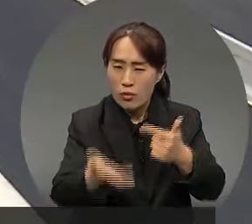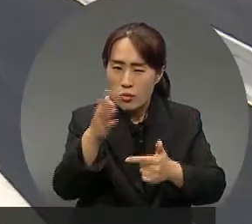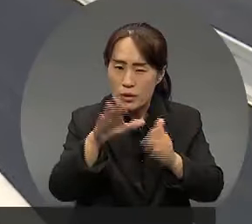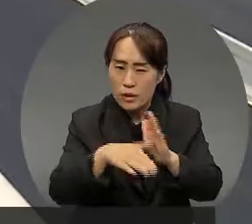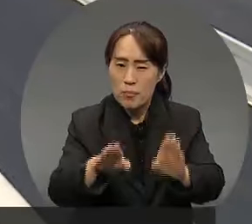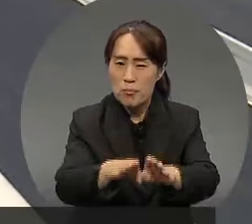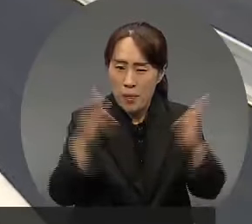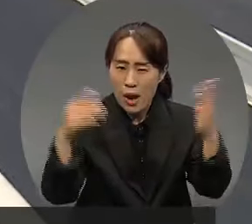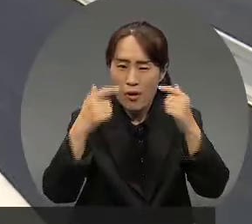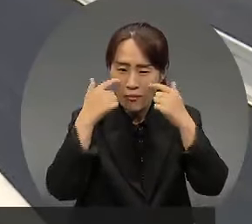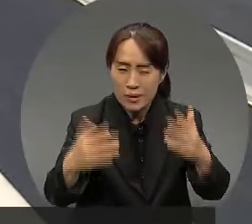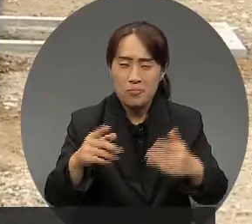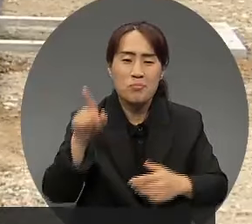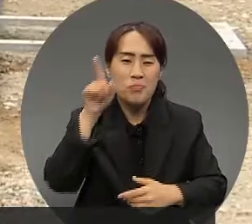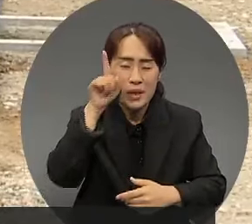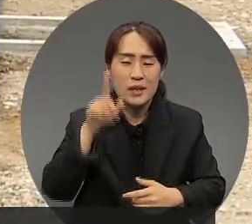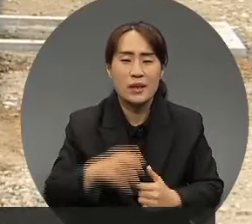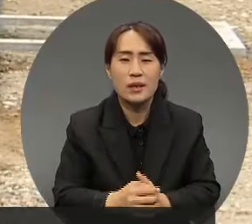확실시됩니다